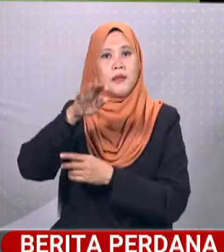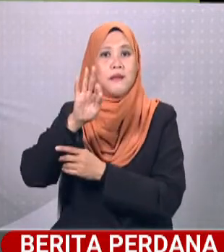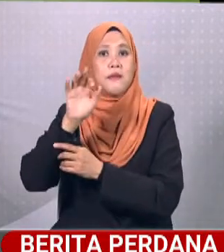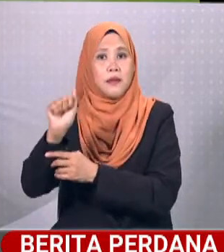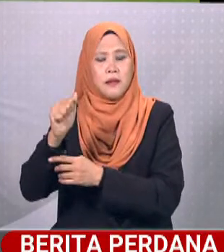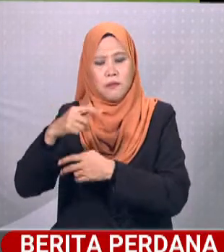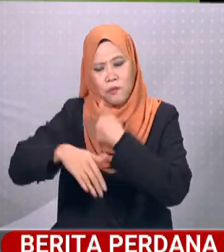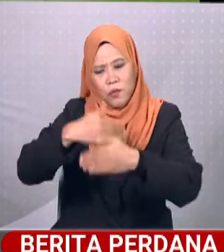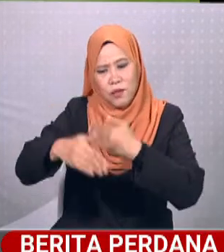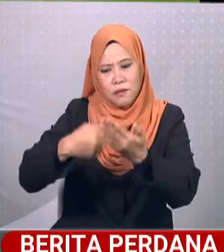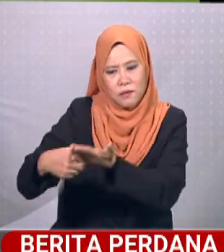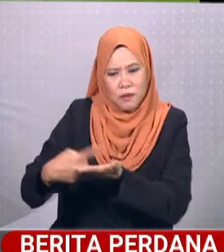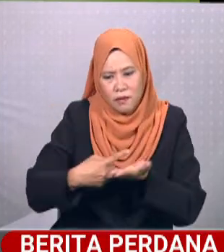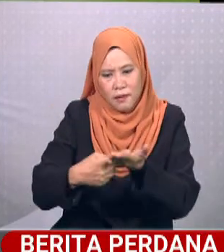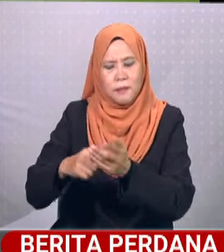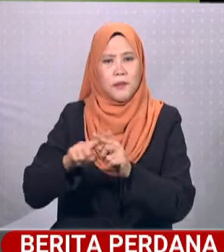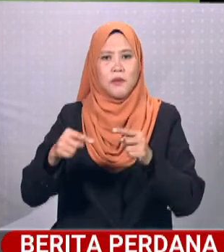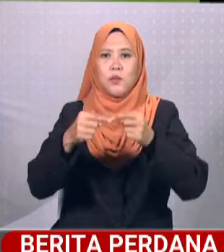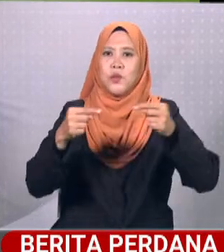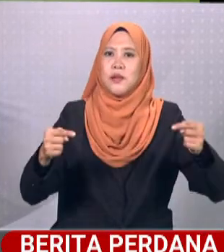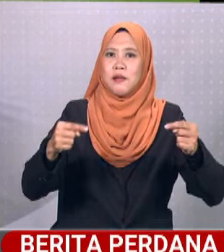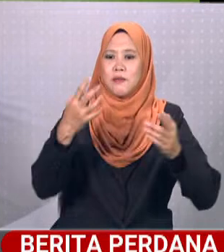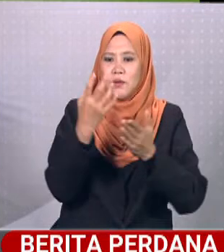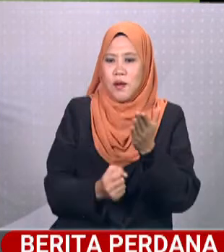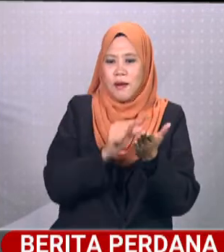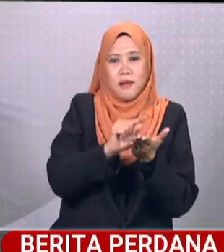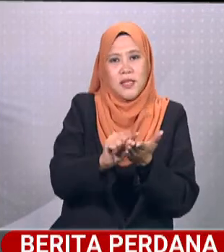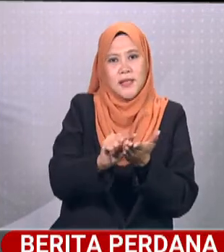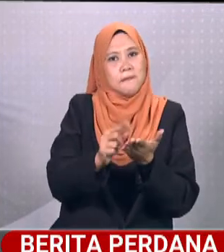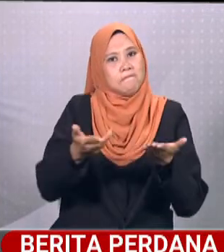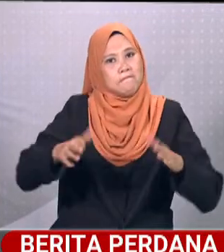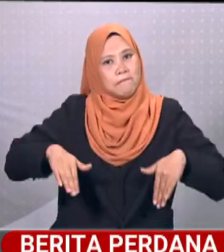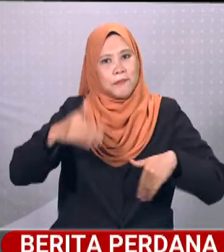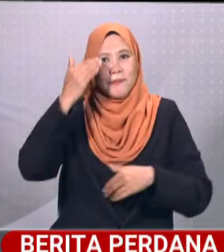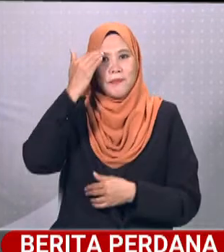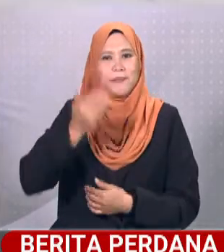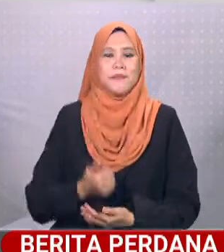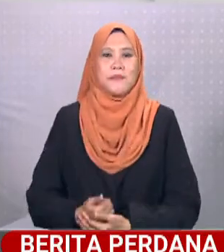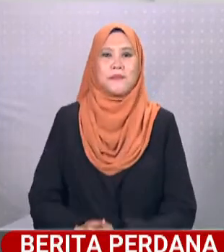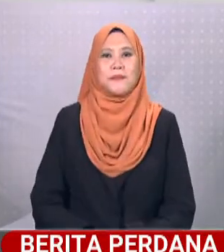proses perbincangan, namun masih keputusan mengenai pemotongan gaji.